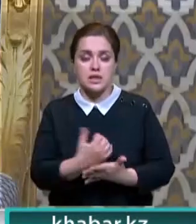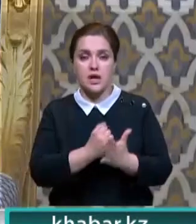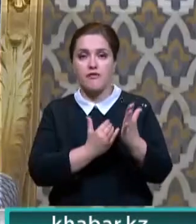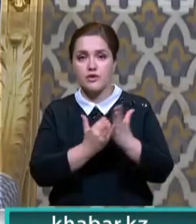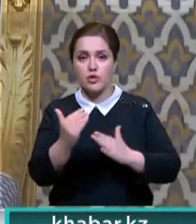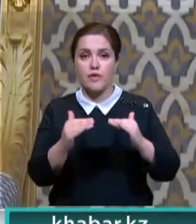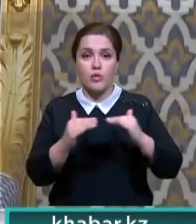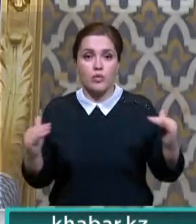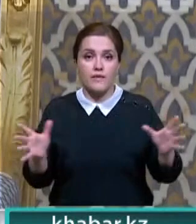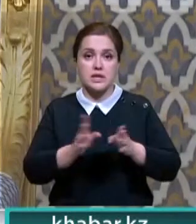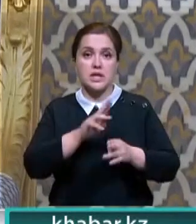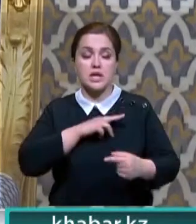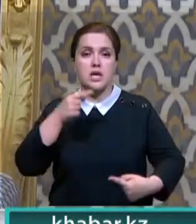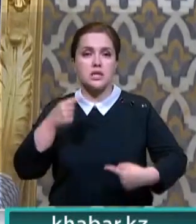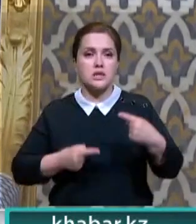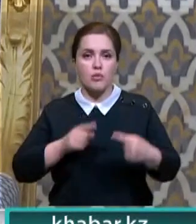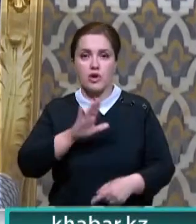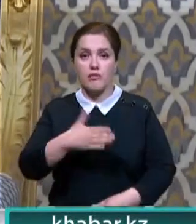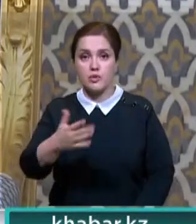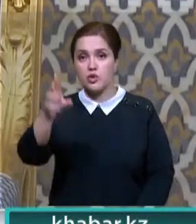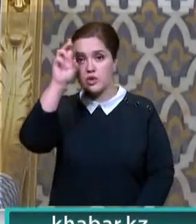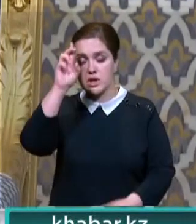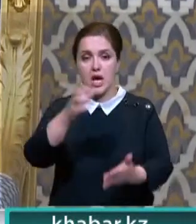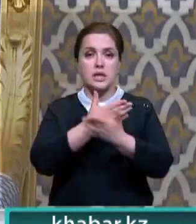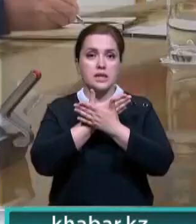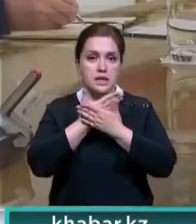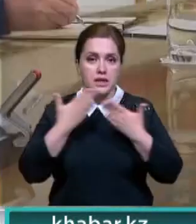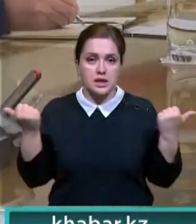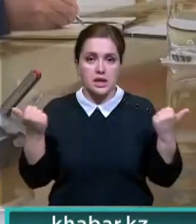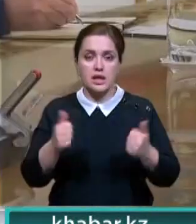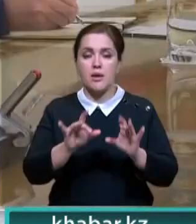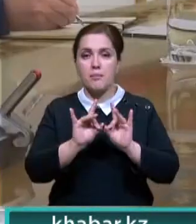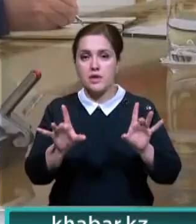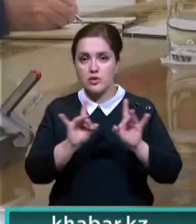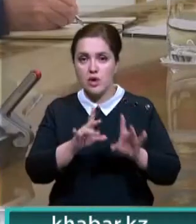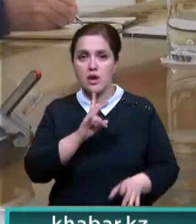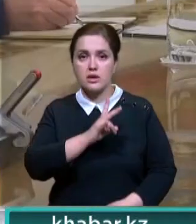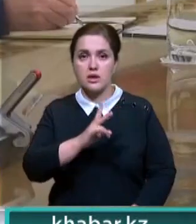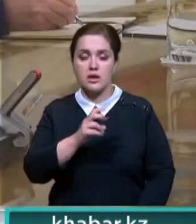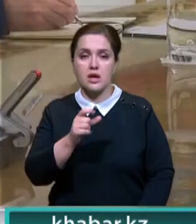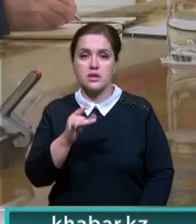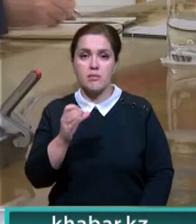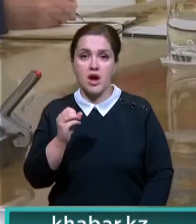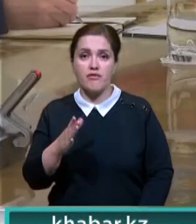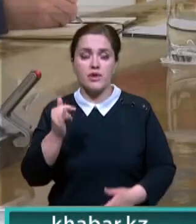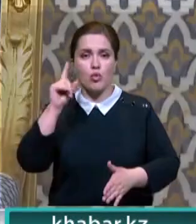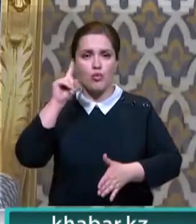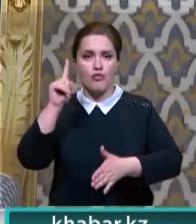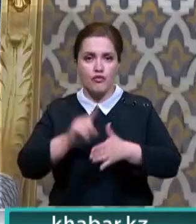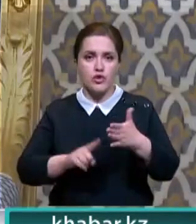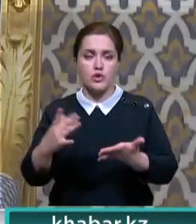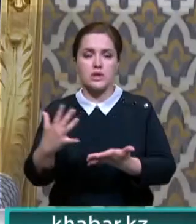страны достигли высокого уровня сотрудничества и споров между государствами нет, подчеркнул Назарбаев. И выразил уверенность,